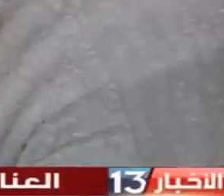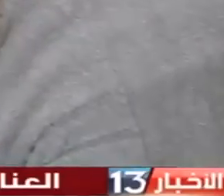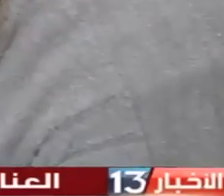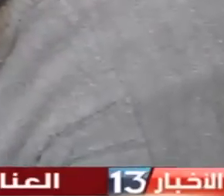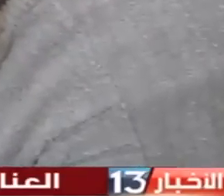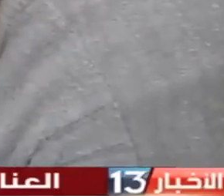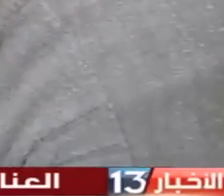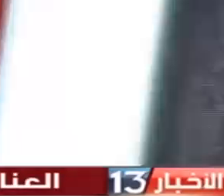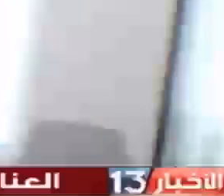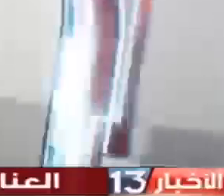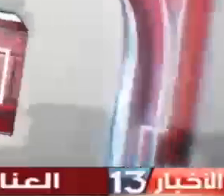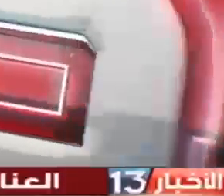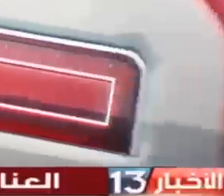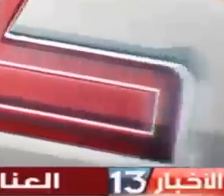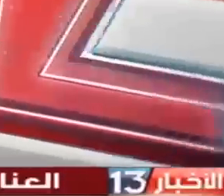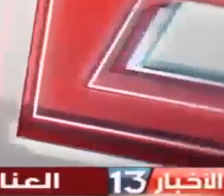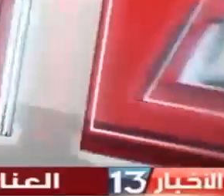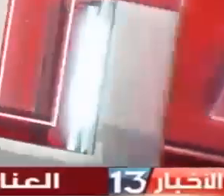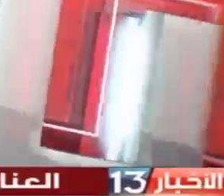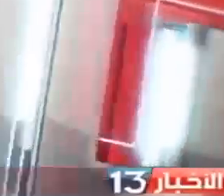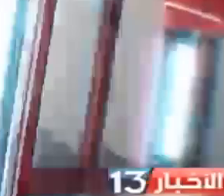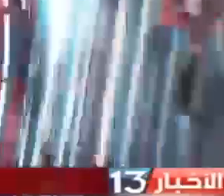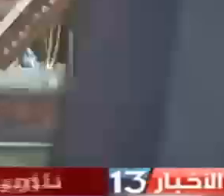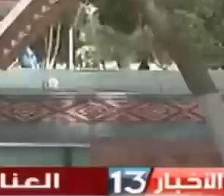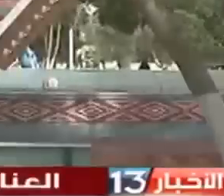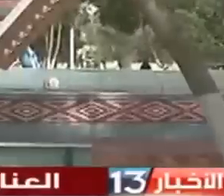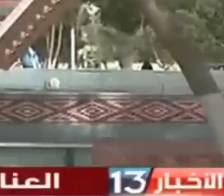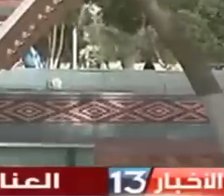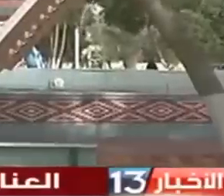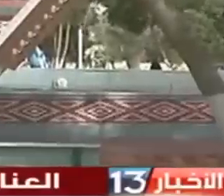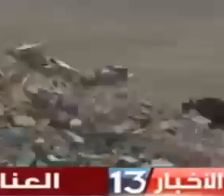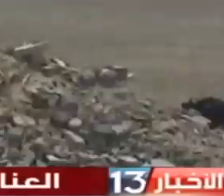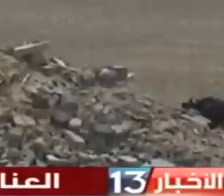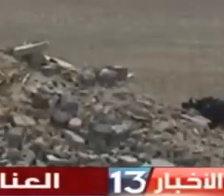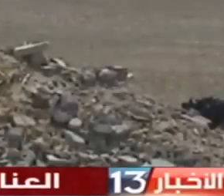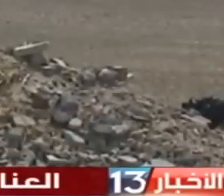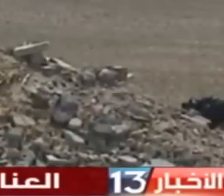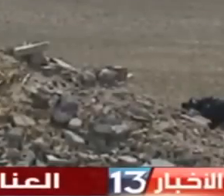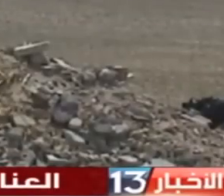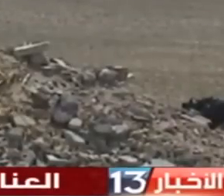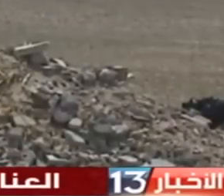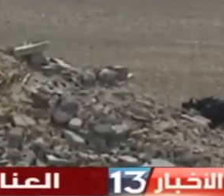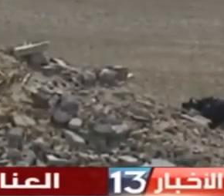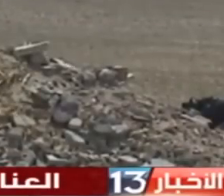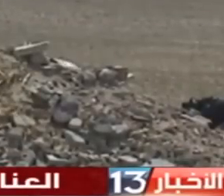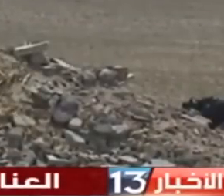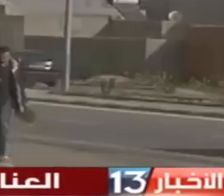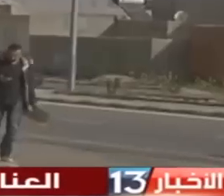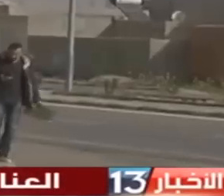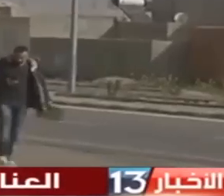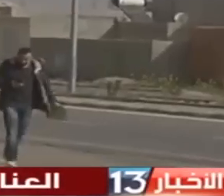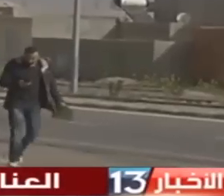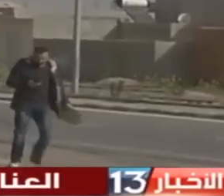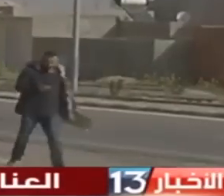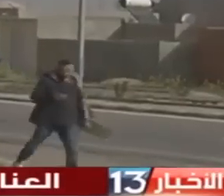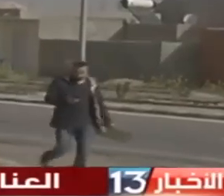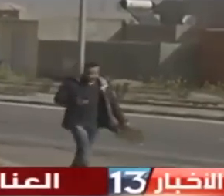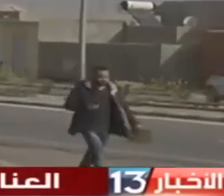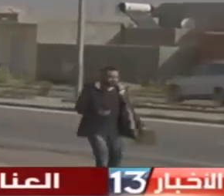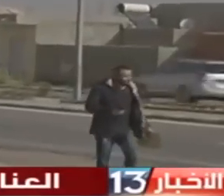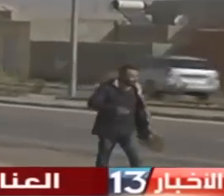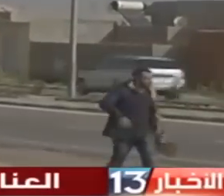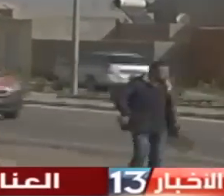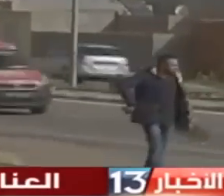متنوعه لقاءات تشاركيه بين وزاره البيئه وعدد من الجمعيات والهدف رس